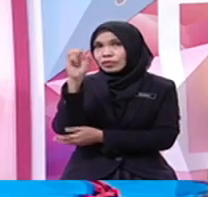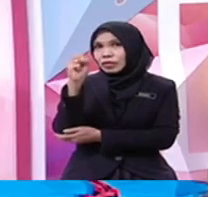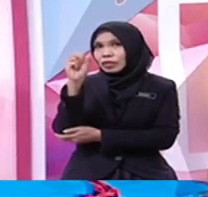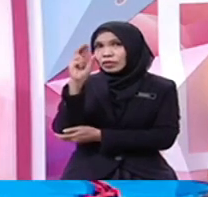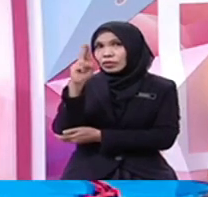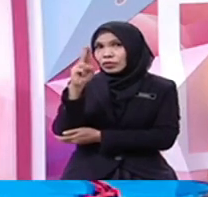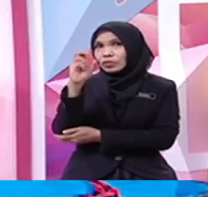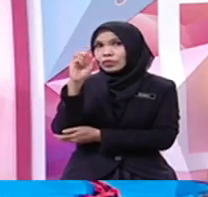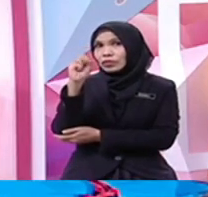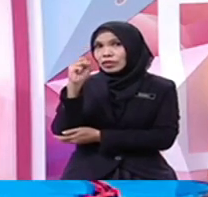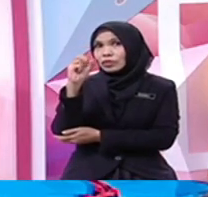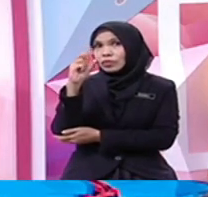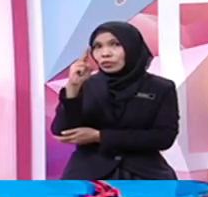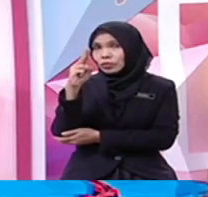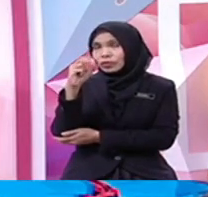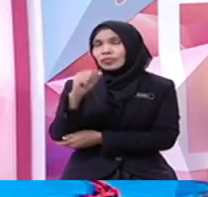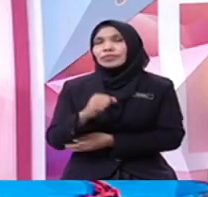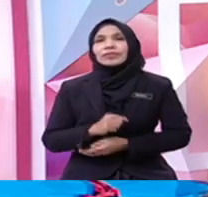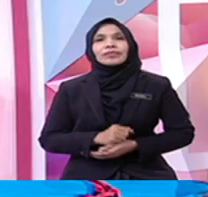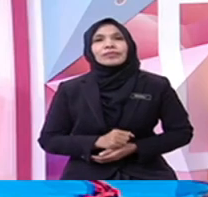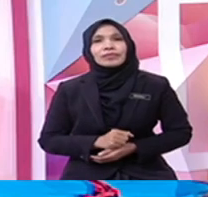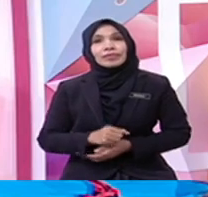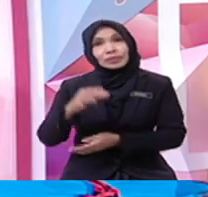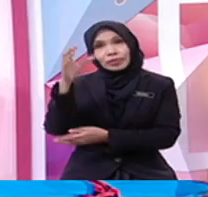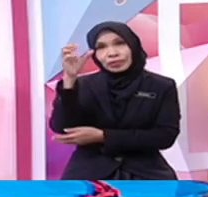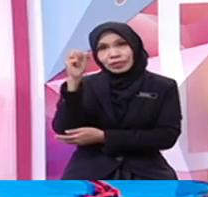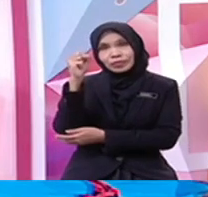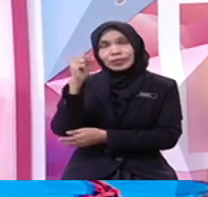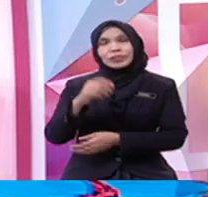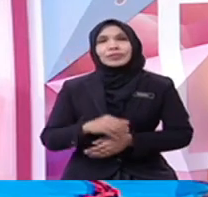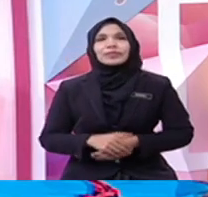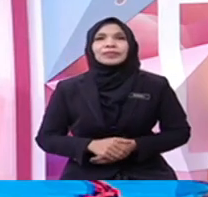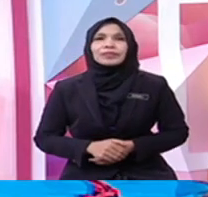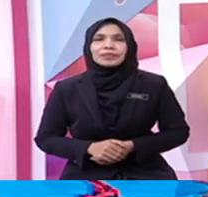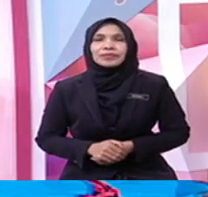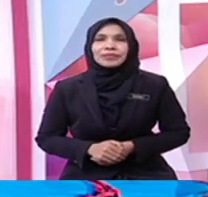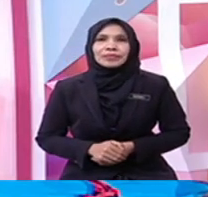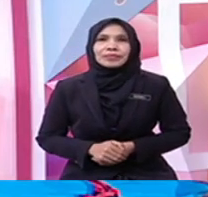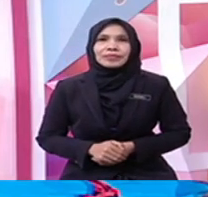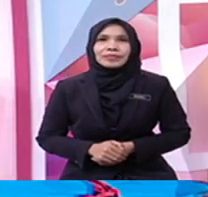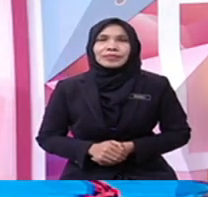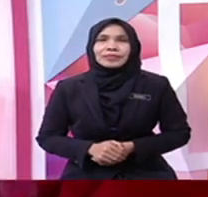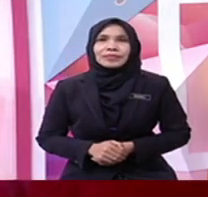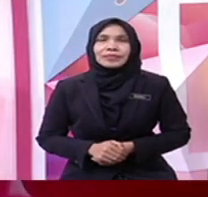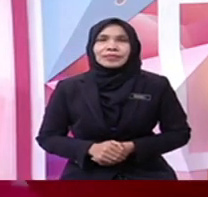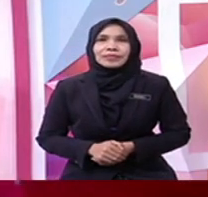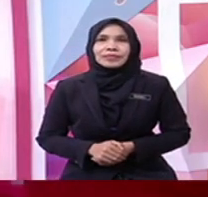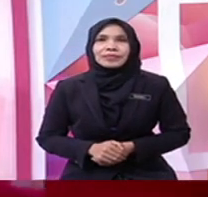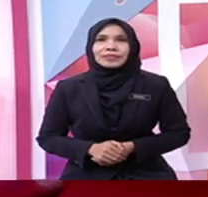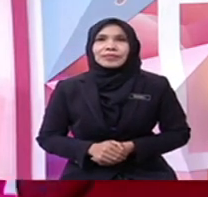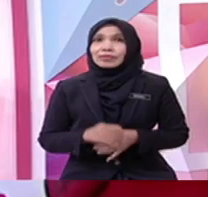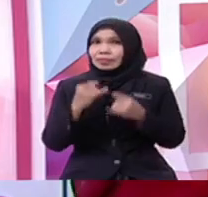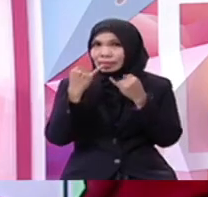kyusu sy susu susu tuh begitu pajangkan dan